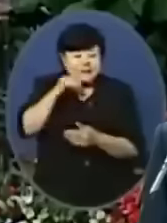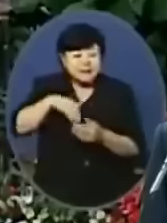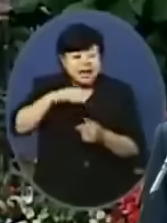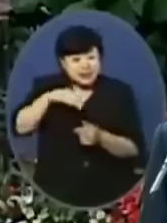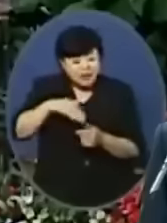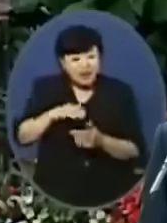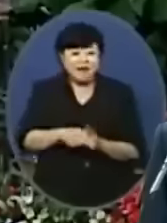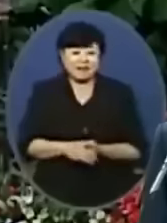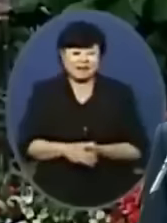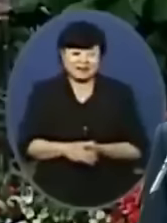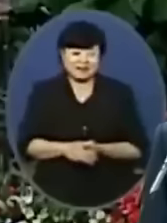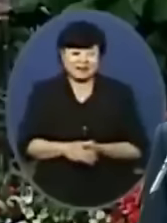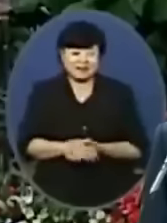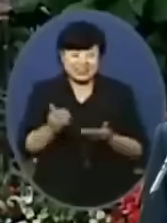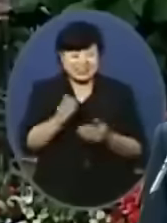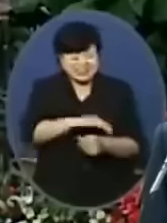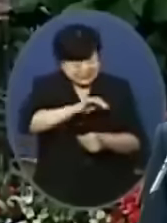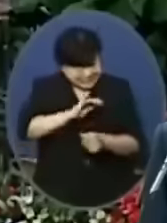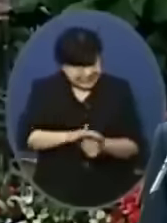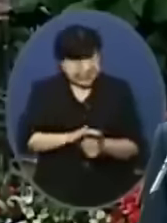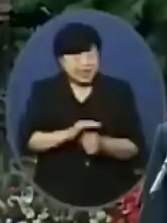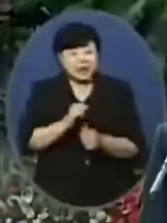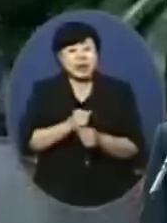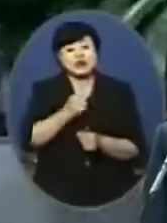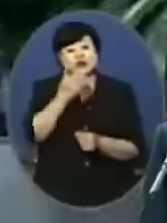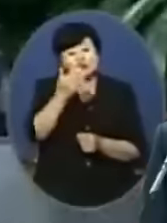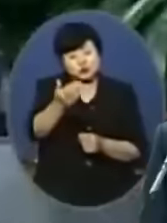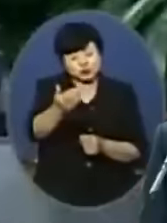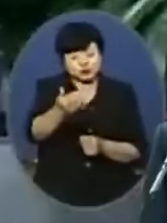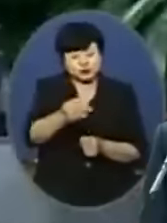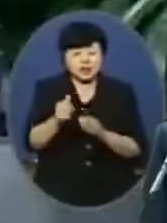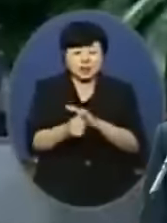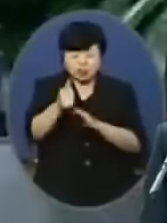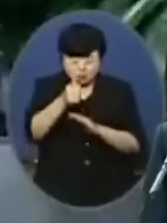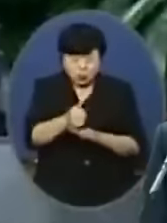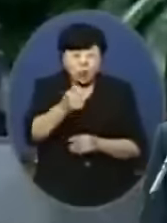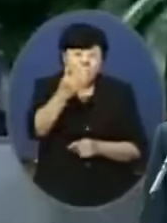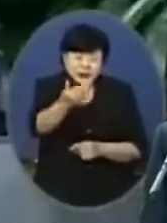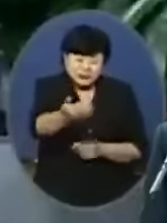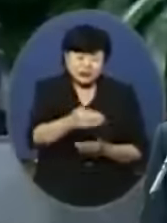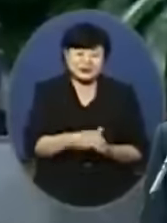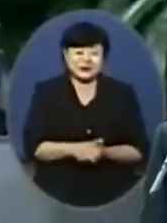것은 일이 잘 되게 만들어준다는 것입니다. 성공하게 만들어주신다.